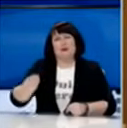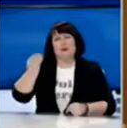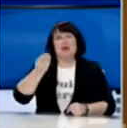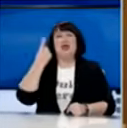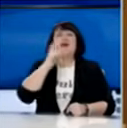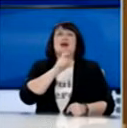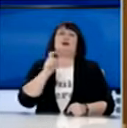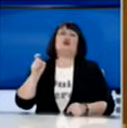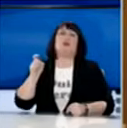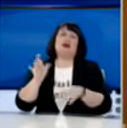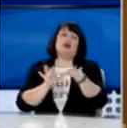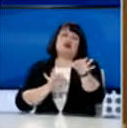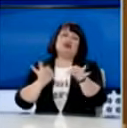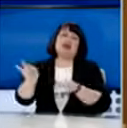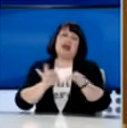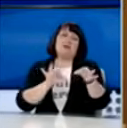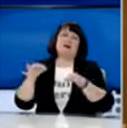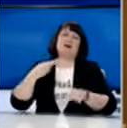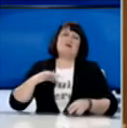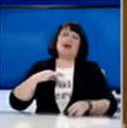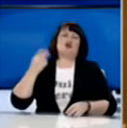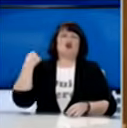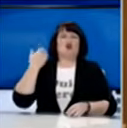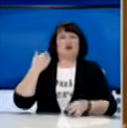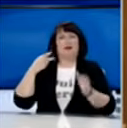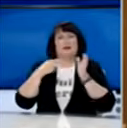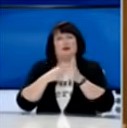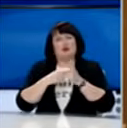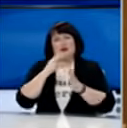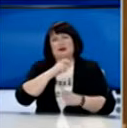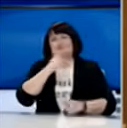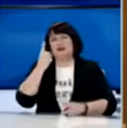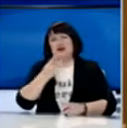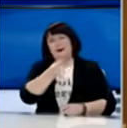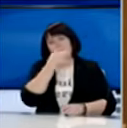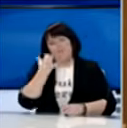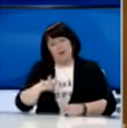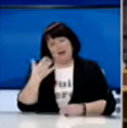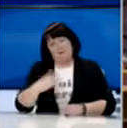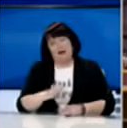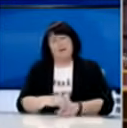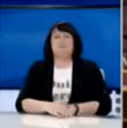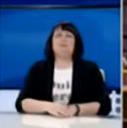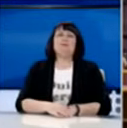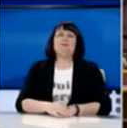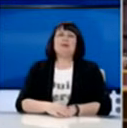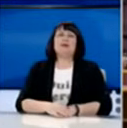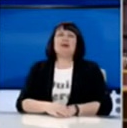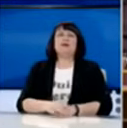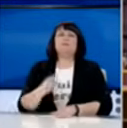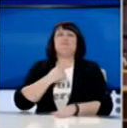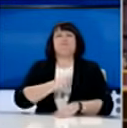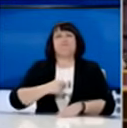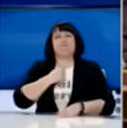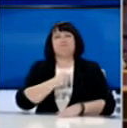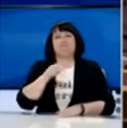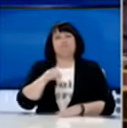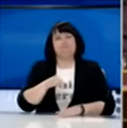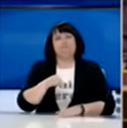1 εκατομμύριο στρέμματα πρασίνου. Αυτά είπατε το 2021. Και αυτό είναι το πικρό